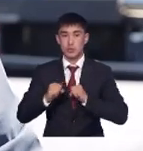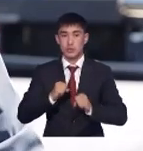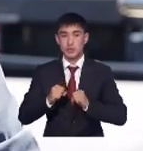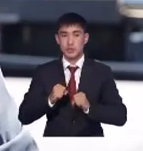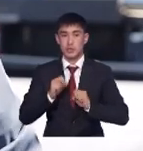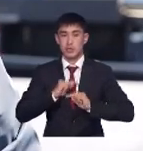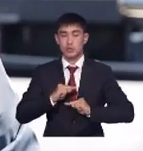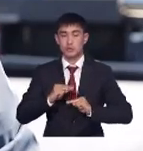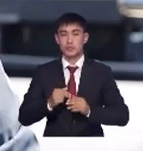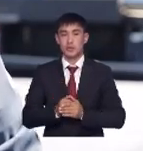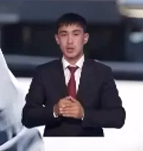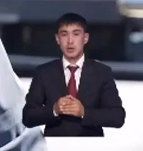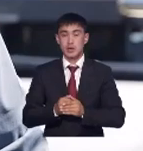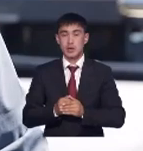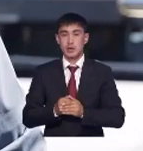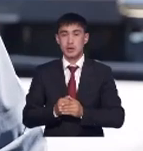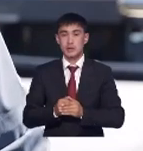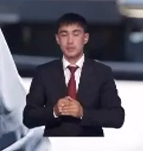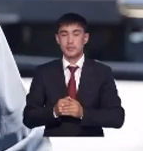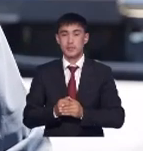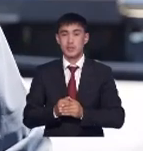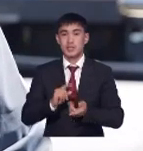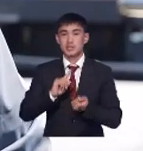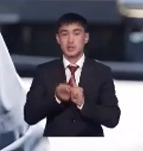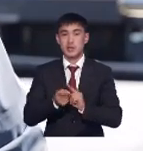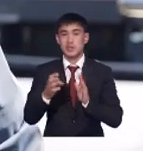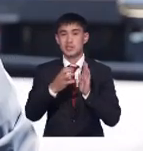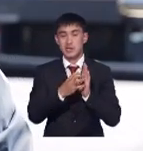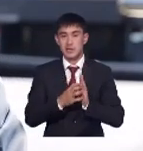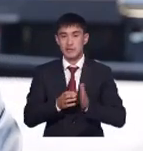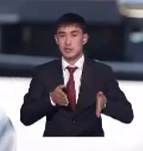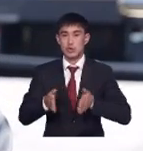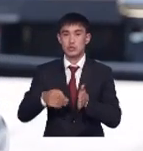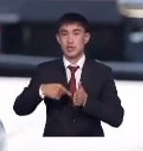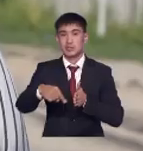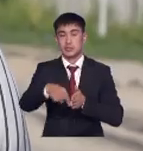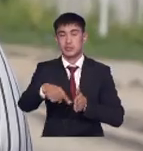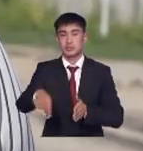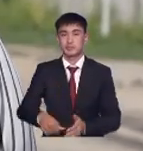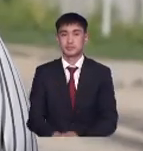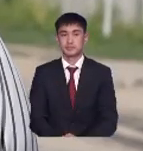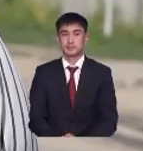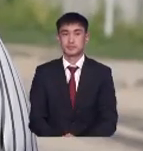сделана работа по укреплению обочины, замена знаков и дорожной разметки.